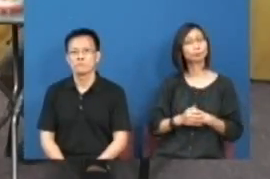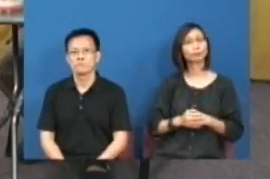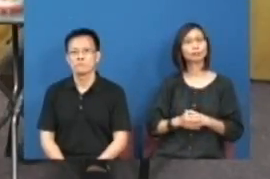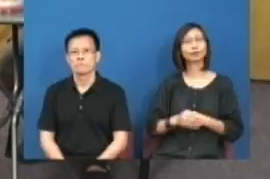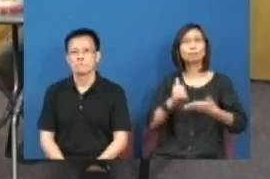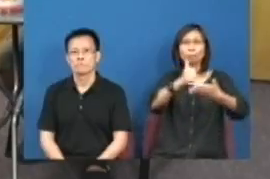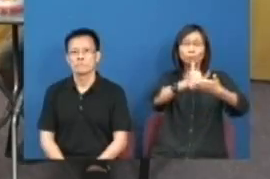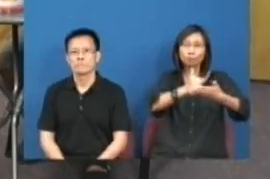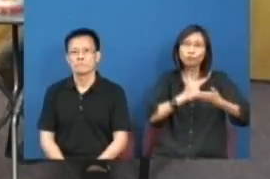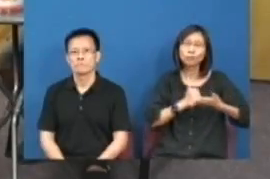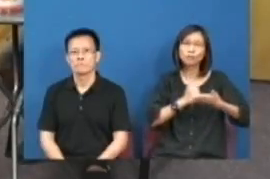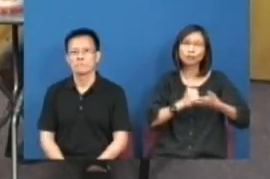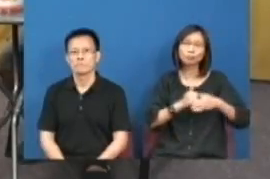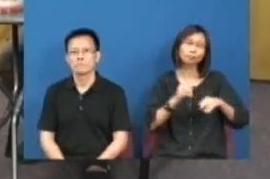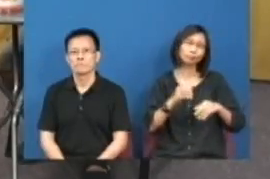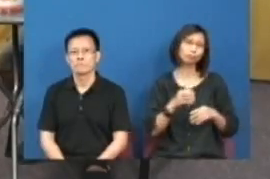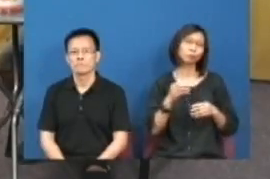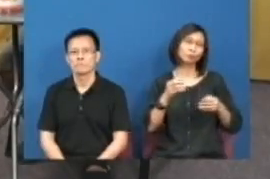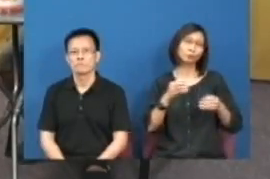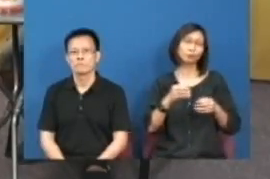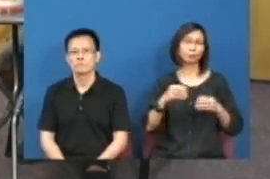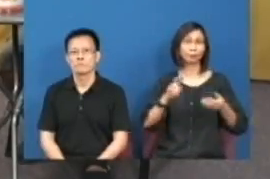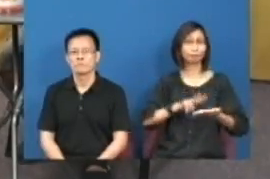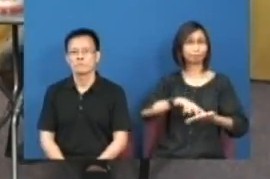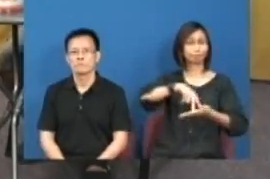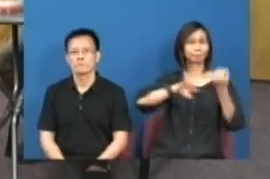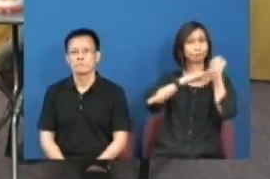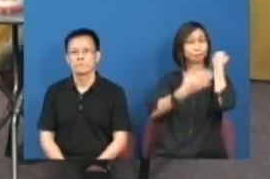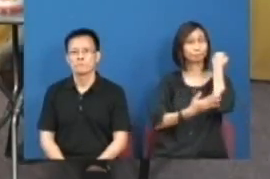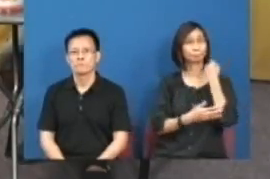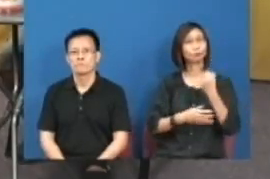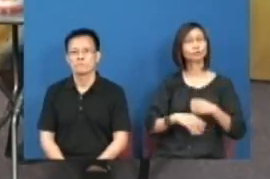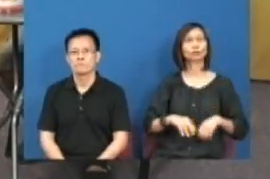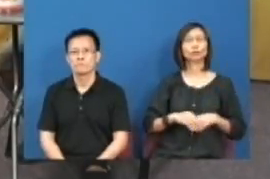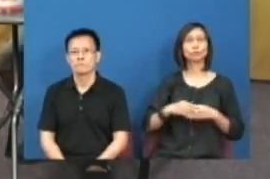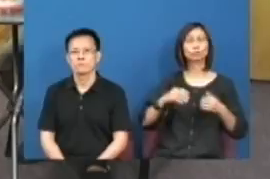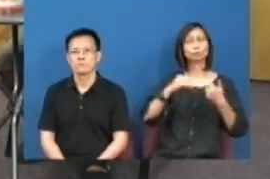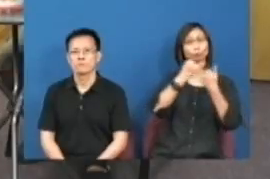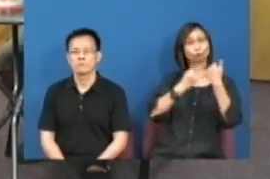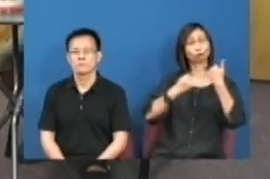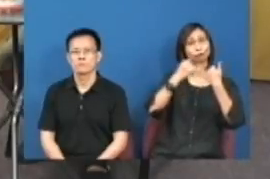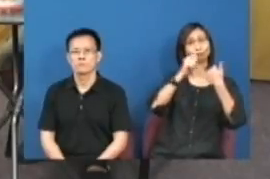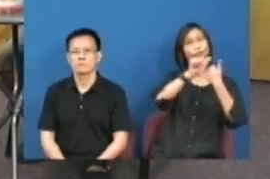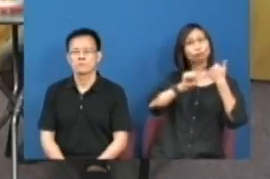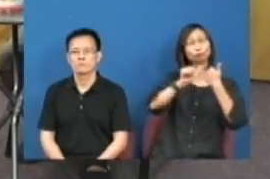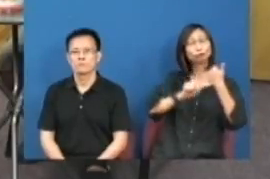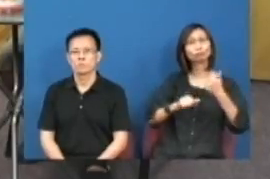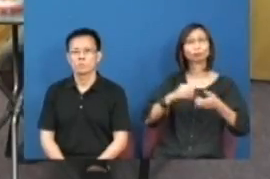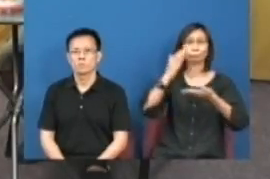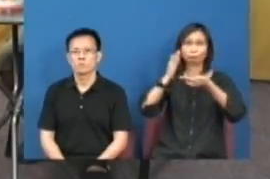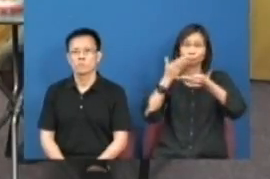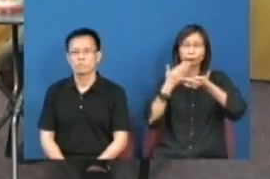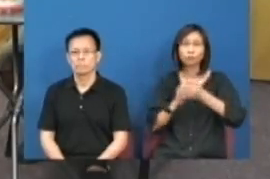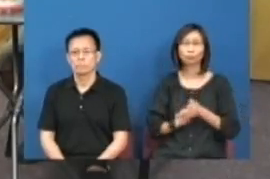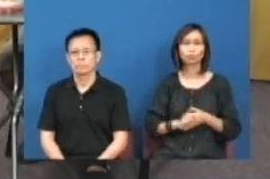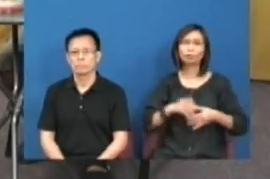立法會議員咧，即係五線啦。咁但係其實中間都冇一啲所謂互動或者對談，純粹真係食飯。咁當然我知道後尾即